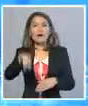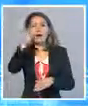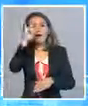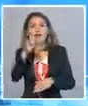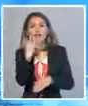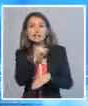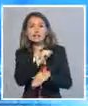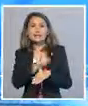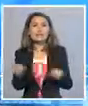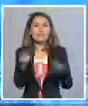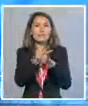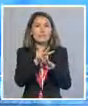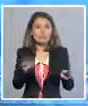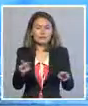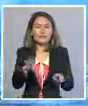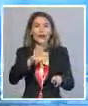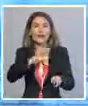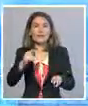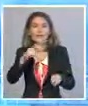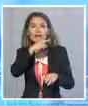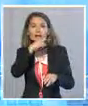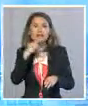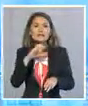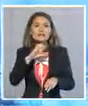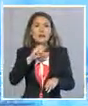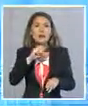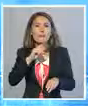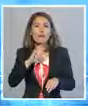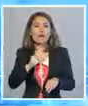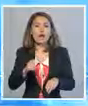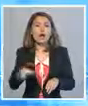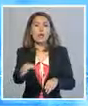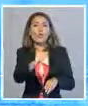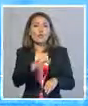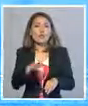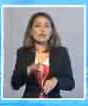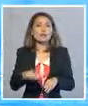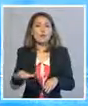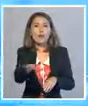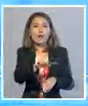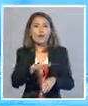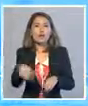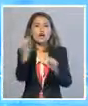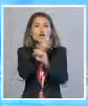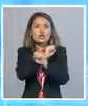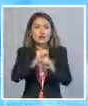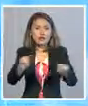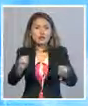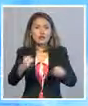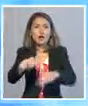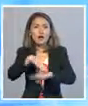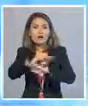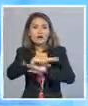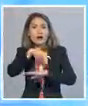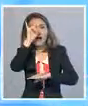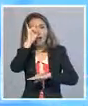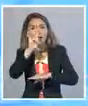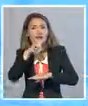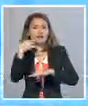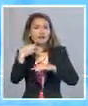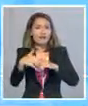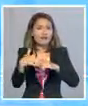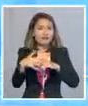Бүгін еліміздің сыртқы істер министрлігі ресми түрде Ресейдің Самара облысы аумағындағы полигонда болған жарылыстан қаза тапқандар мен жараланғандар арасында